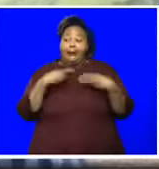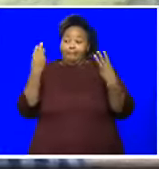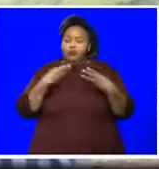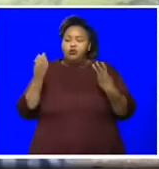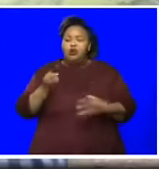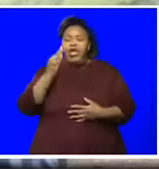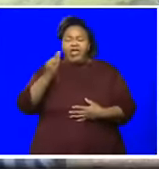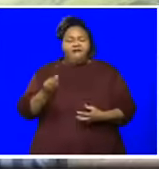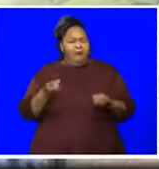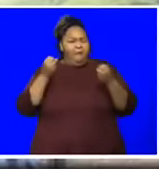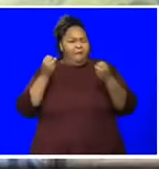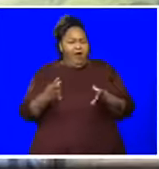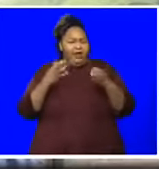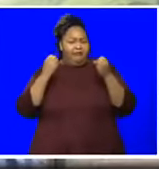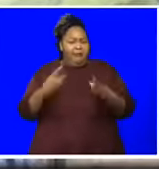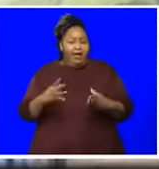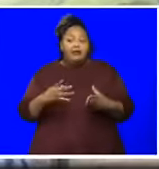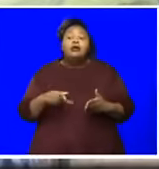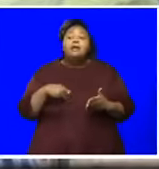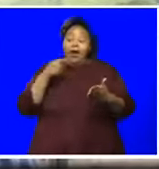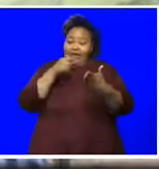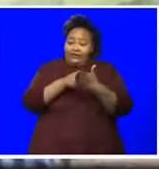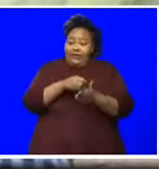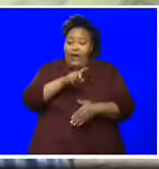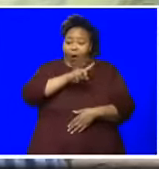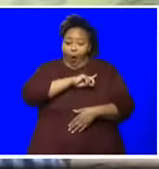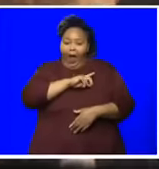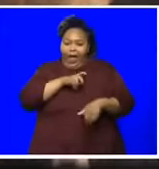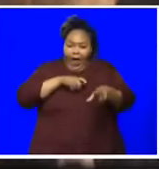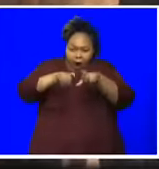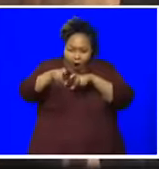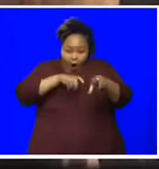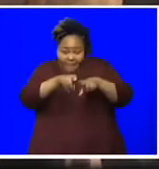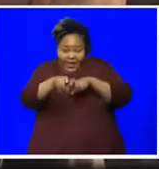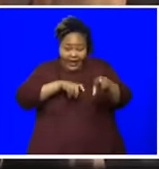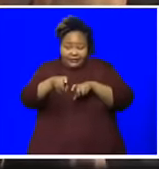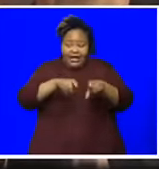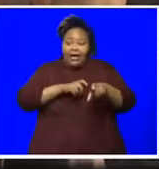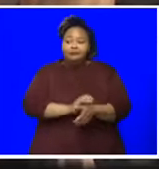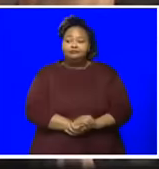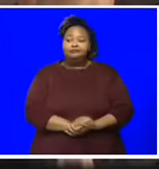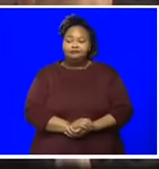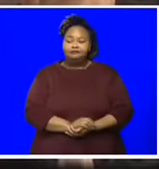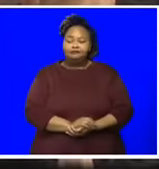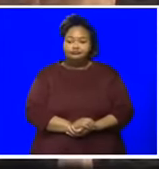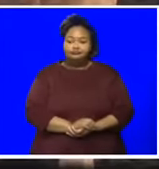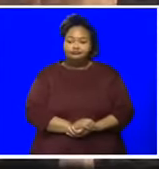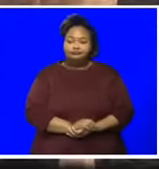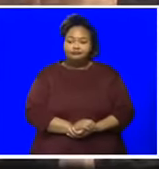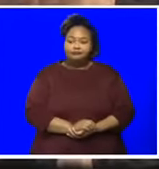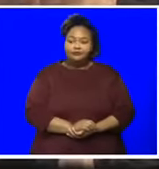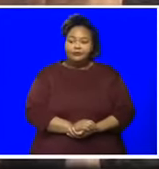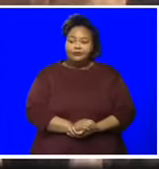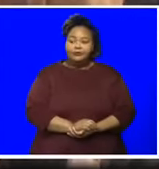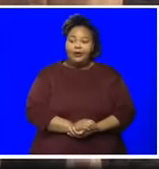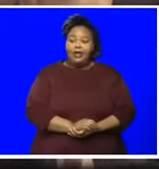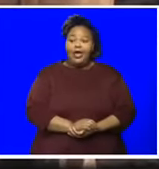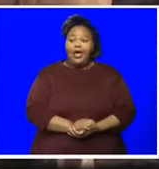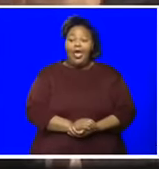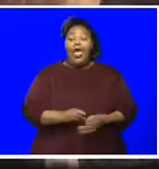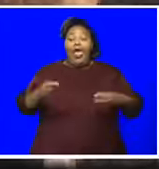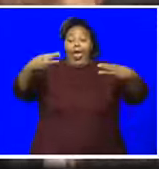abathenga ngobe bayabangisana. So nawa ngabe utifake la